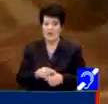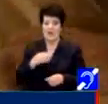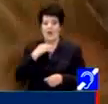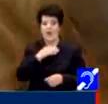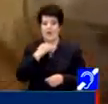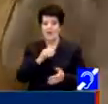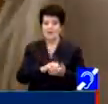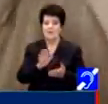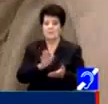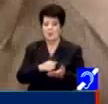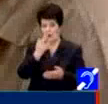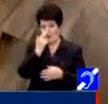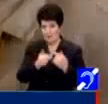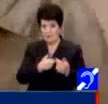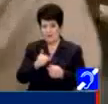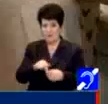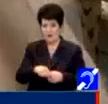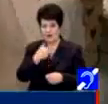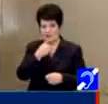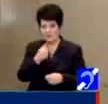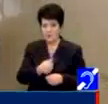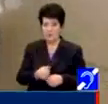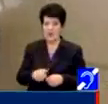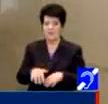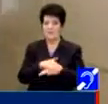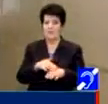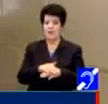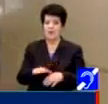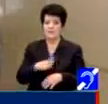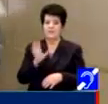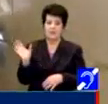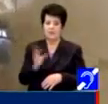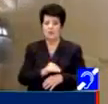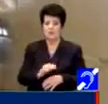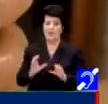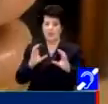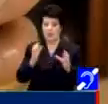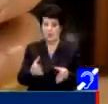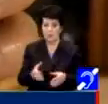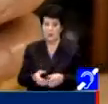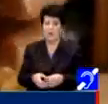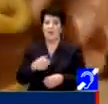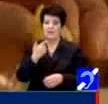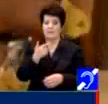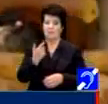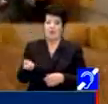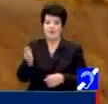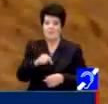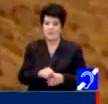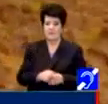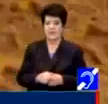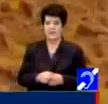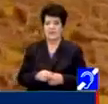e tradiția. Primăria a decis ca anul acesta sărbarea populară să fie pentru toată lumea, așa că vânzătorii ambulanți care vor veni cu